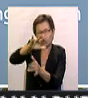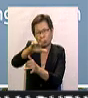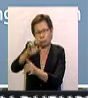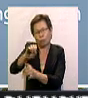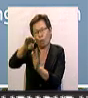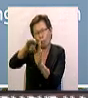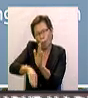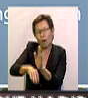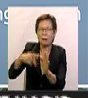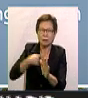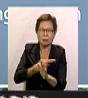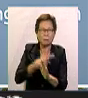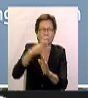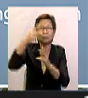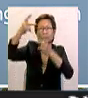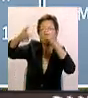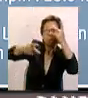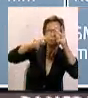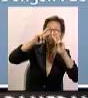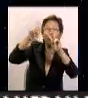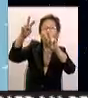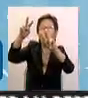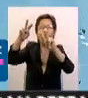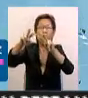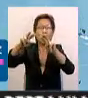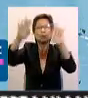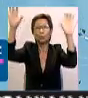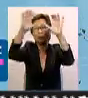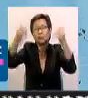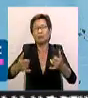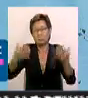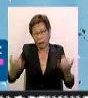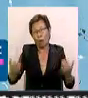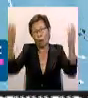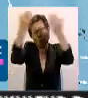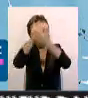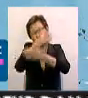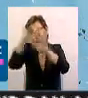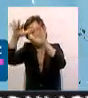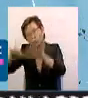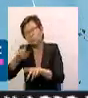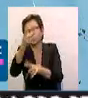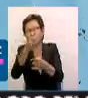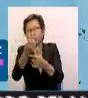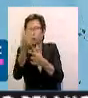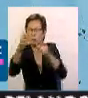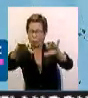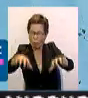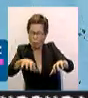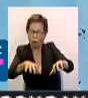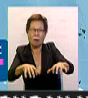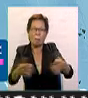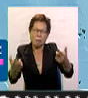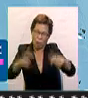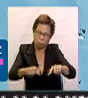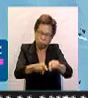beralih kepada tinjauan keadaan cuaca semasa. Ketika ini cuaca mendung berserta hujan di satu dua tempat sedang berlaku di